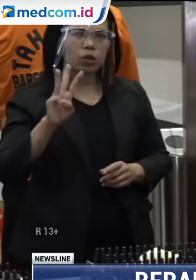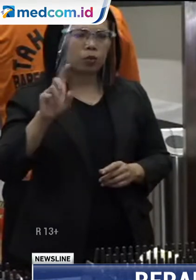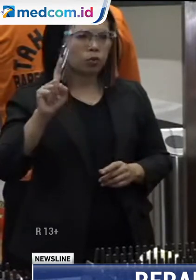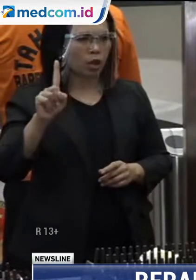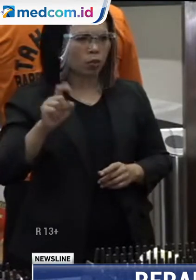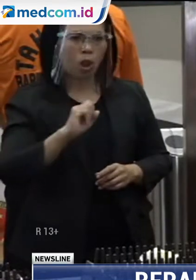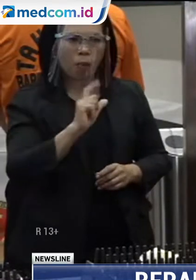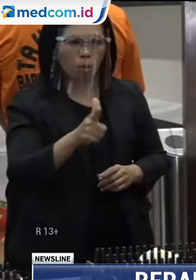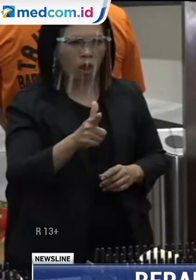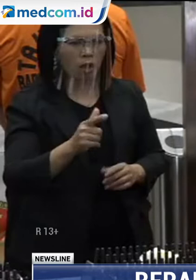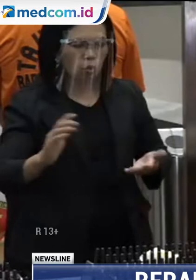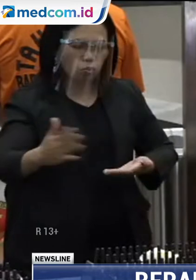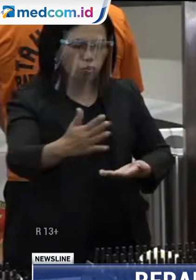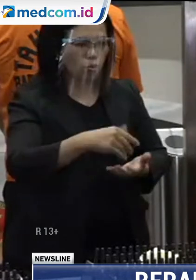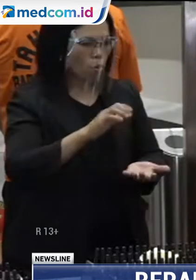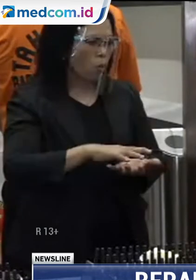laporan.